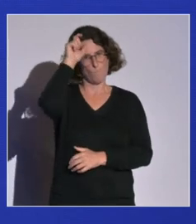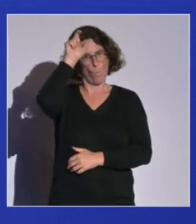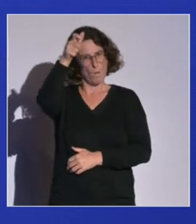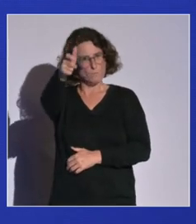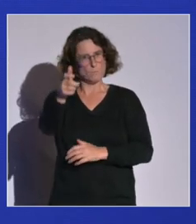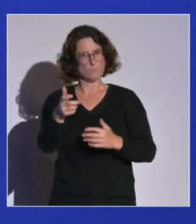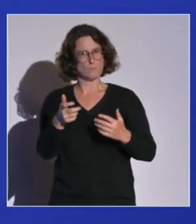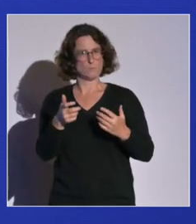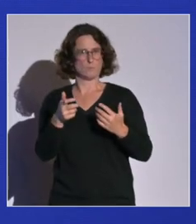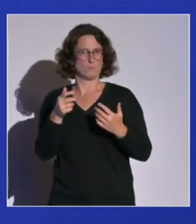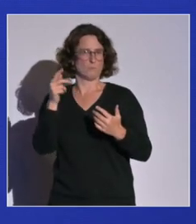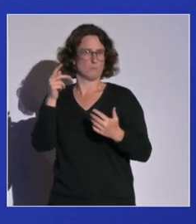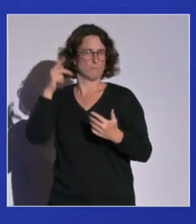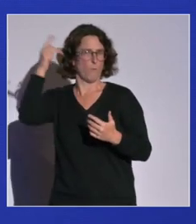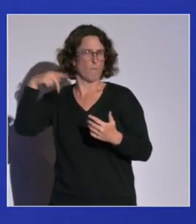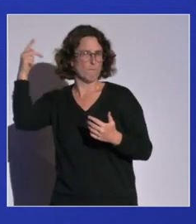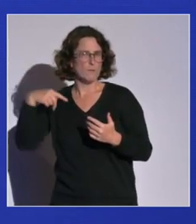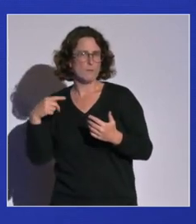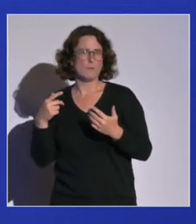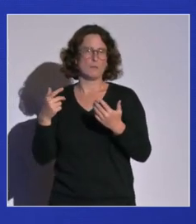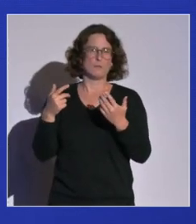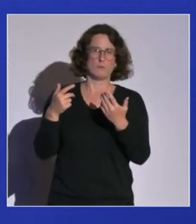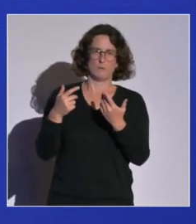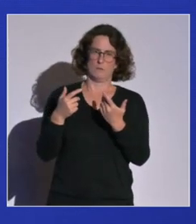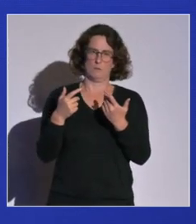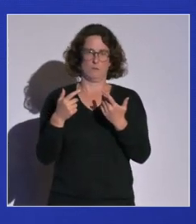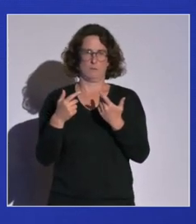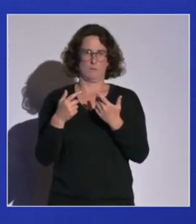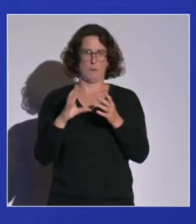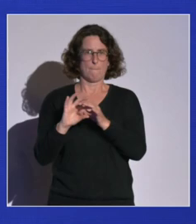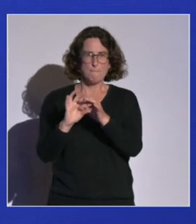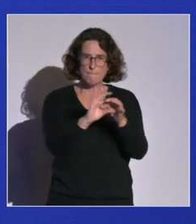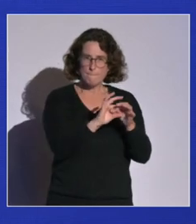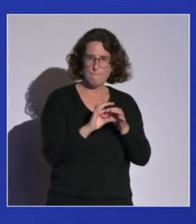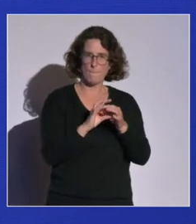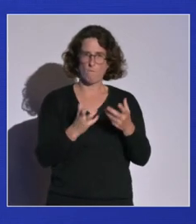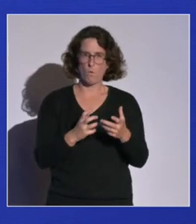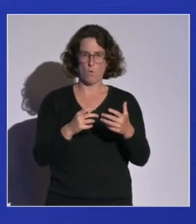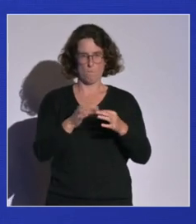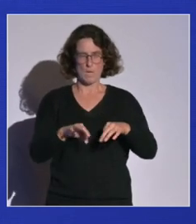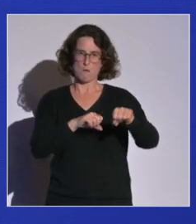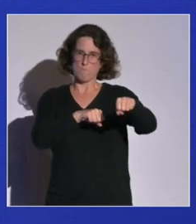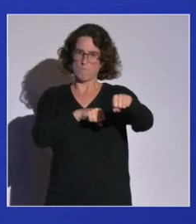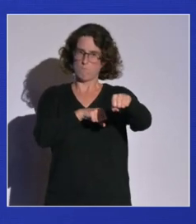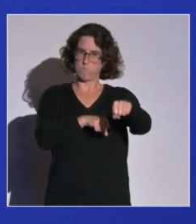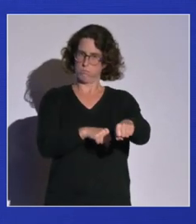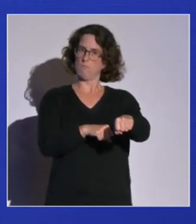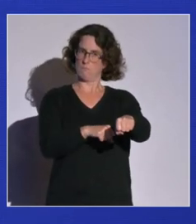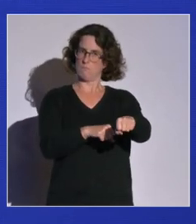doctrinale, je vais dire, philosophique, de volonté d'affirmation d'un pays qui a un modèle social